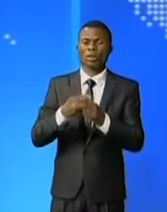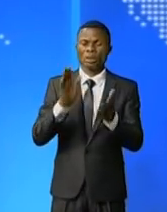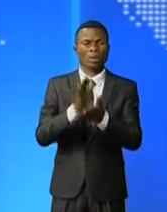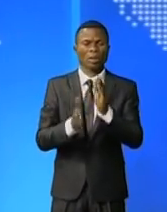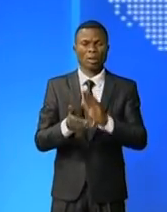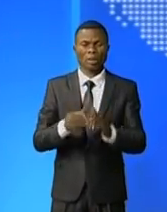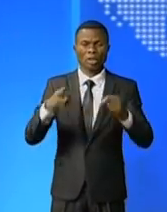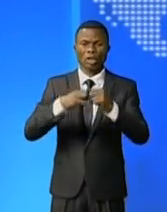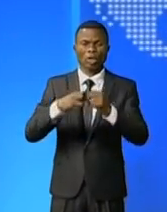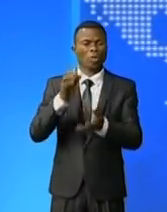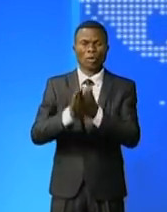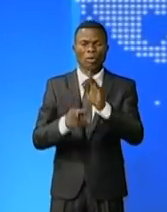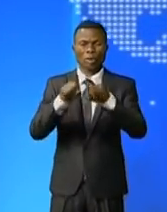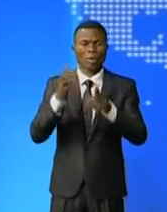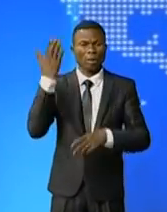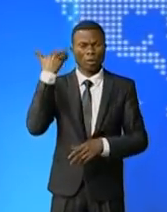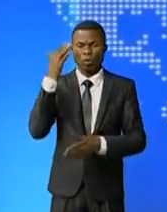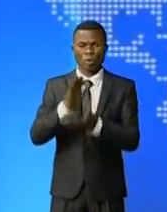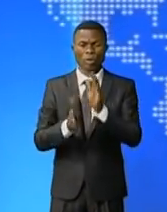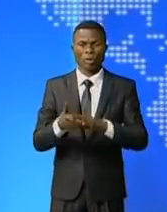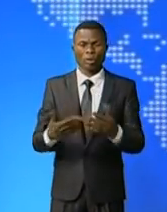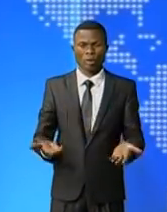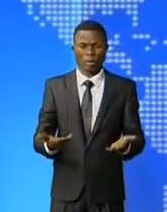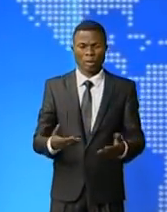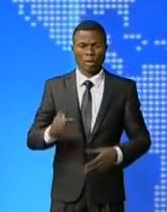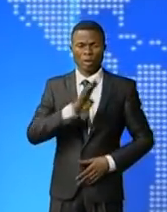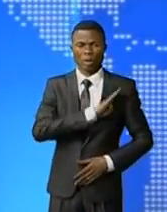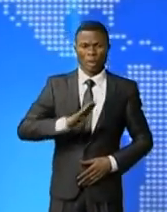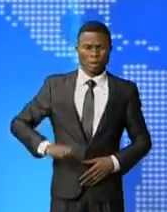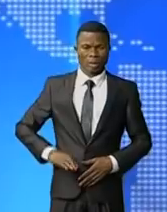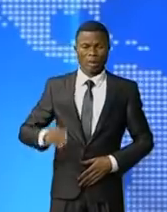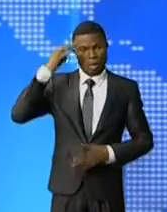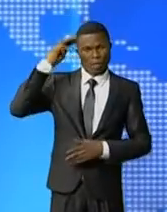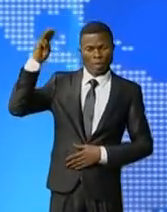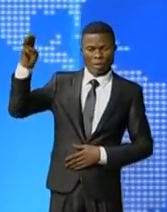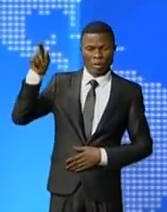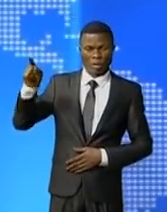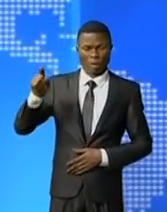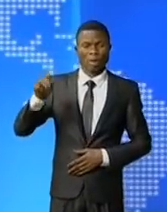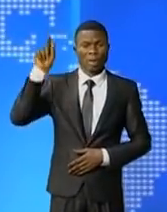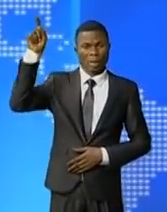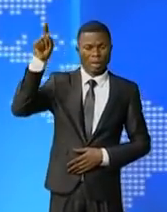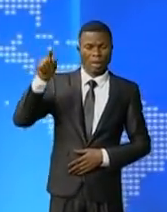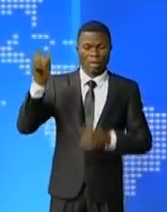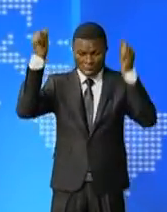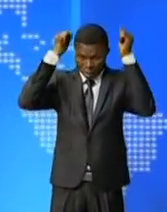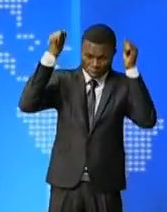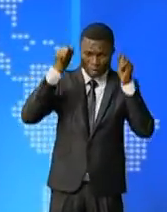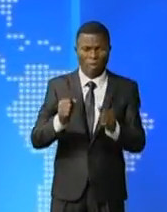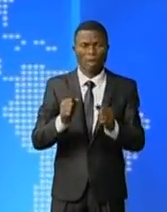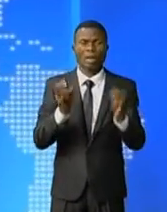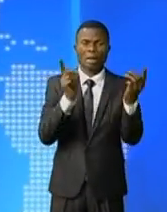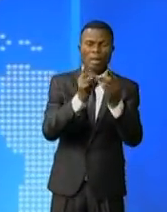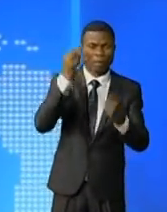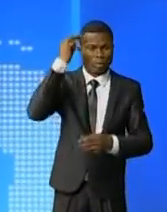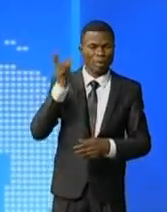de l'électrification et même d'urbanisation. Le bourgmestre de Mongafula, Ngaliema et Maluku était autour du ministre